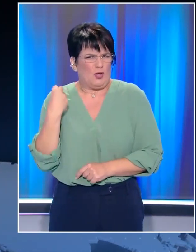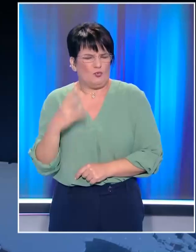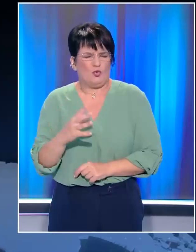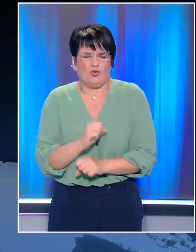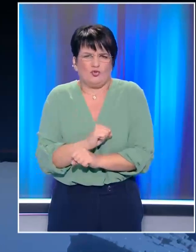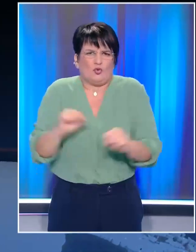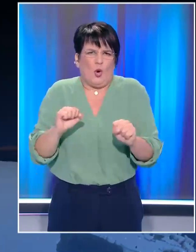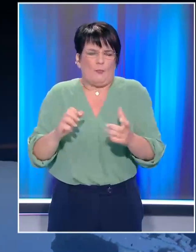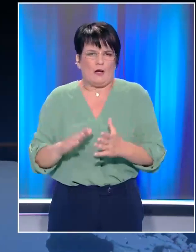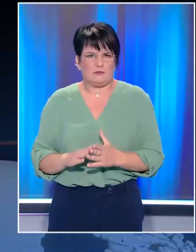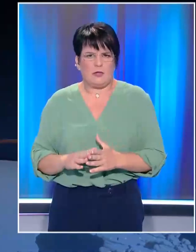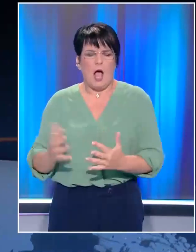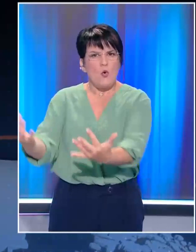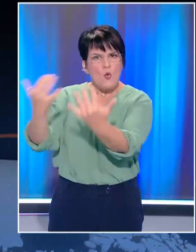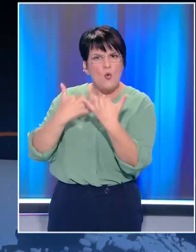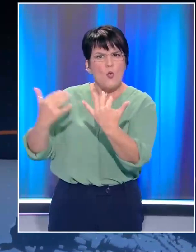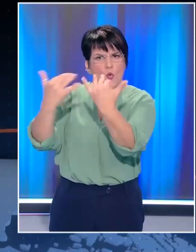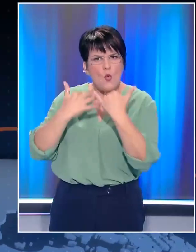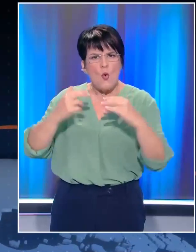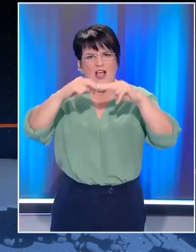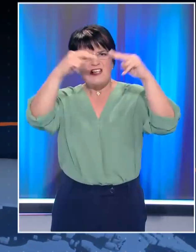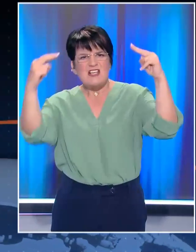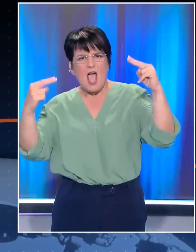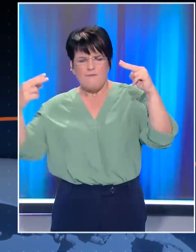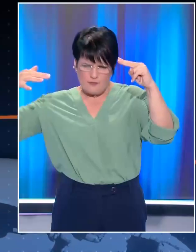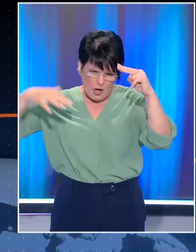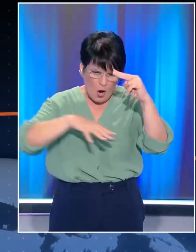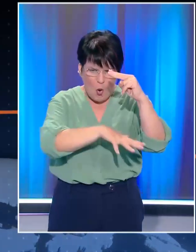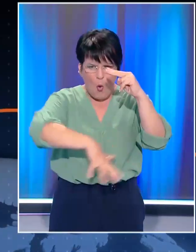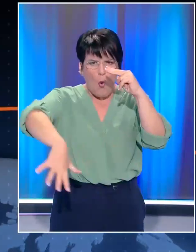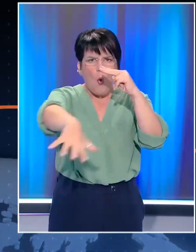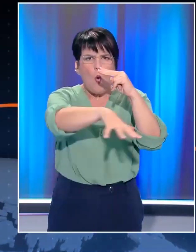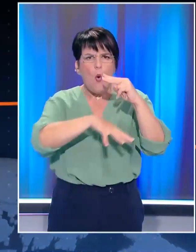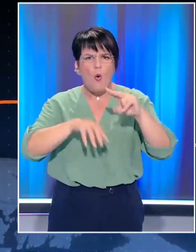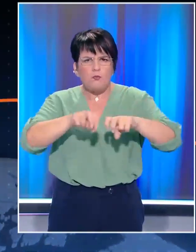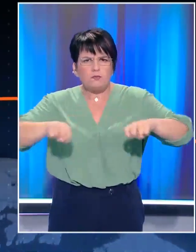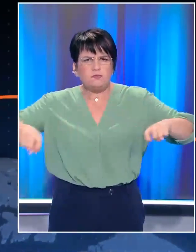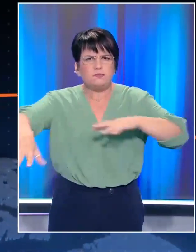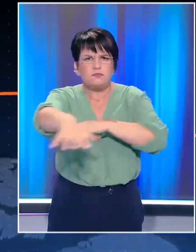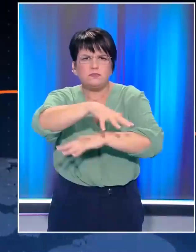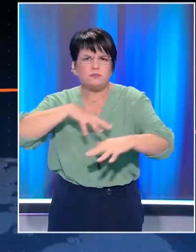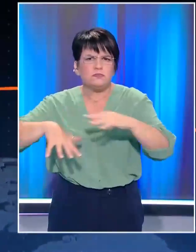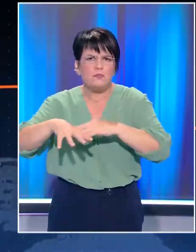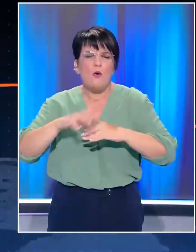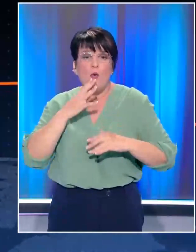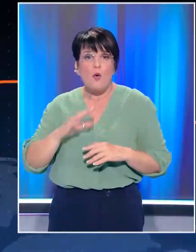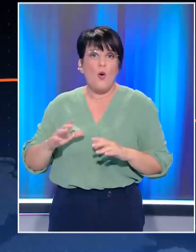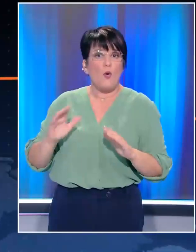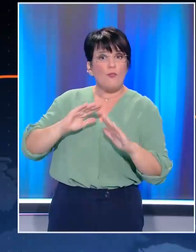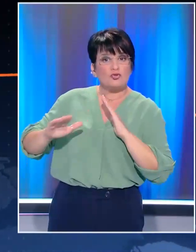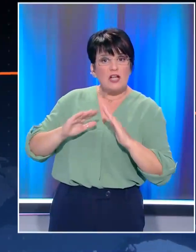footage. Χιλιάδες είναι οι μετανάστες που περιμένουν κάτω από μια γέφυρα στην πόλη Del Rio, ελπίζοντας πως οι αμερικανικές αρχές θα τους χορηγήσουν